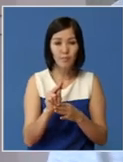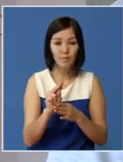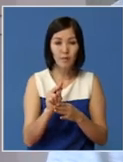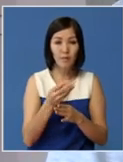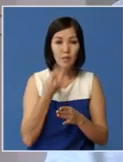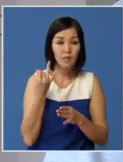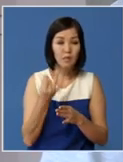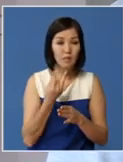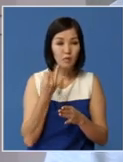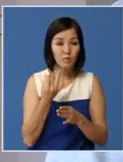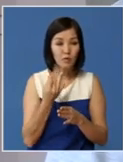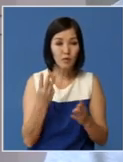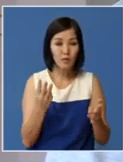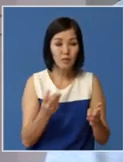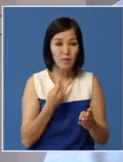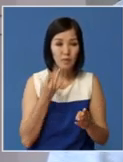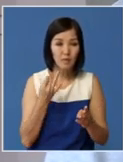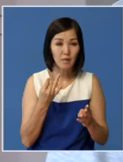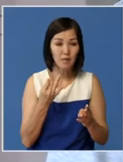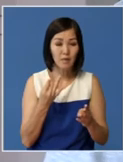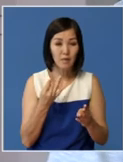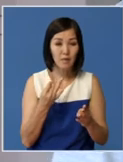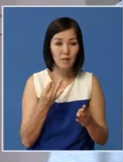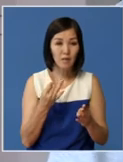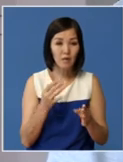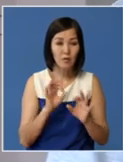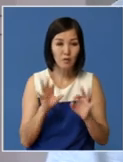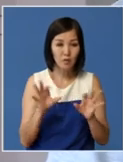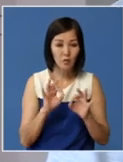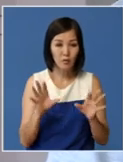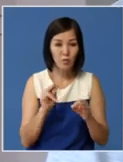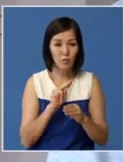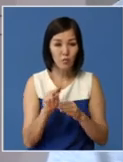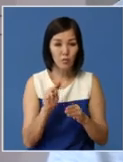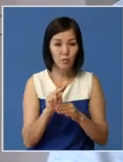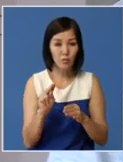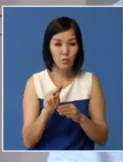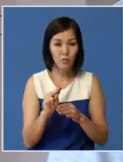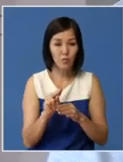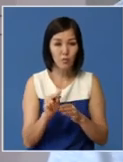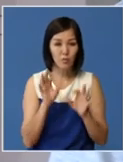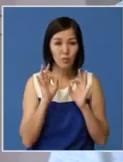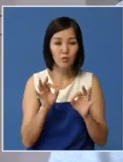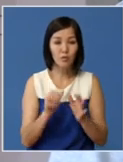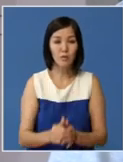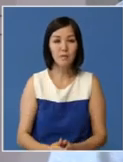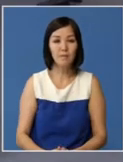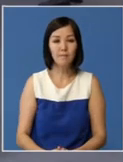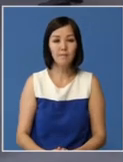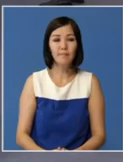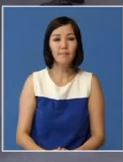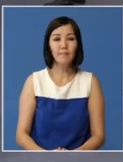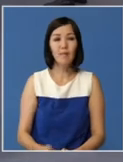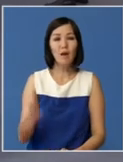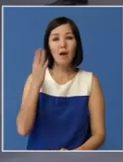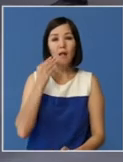жаңа, қолымен көрсетіп, соны түсіндіре отырып, берген білім әлдеқайда сапалы болады.